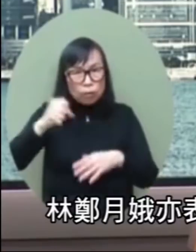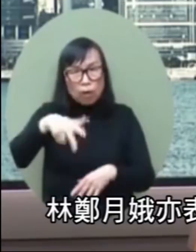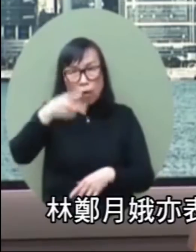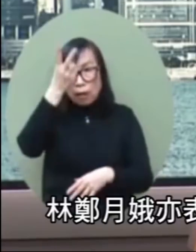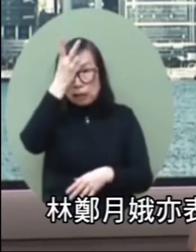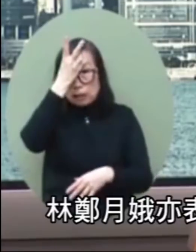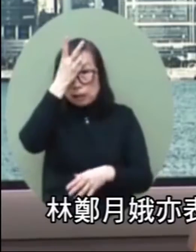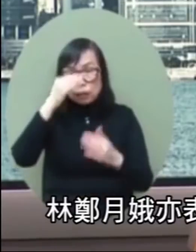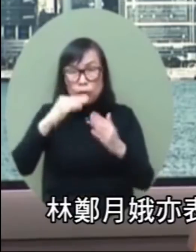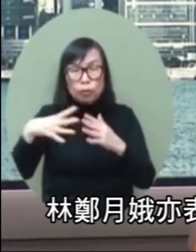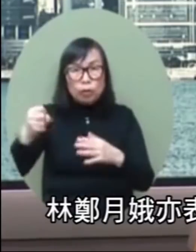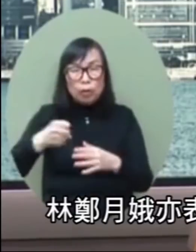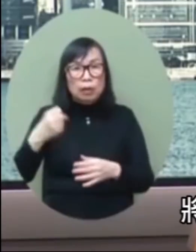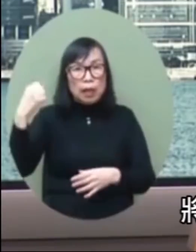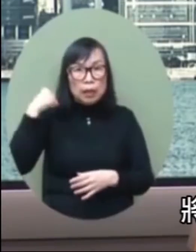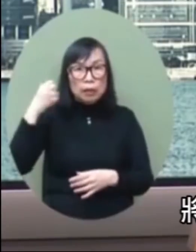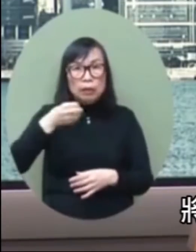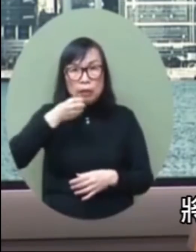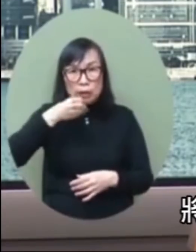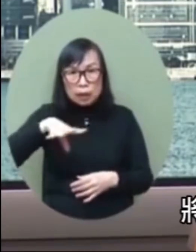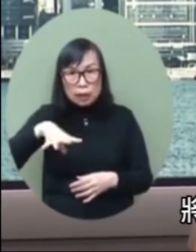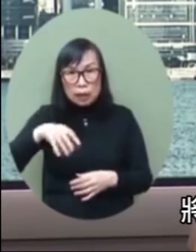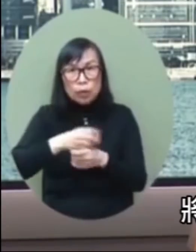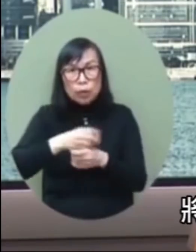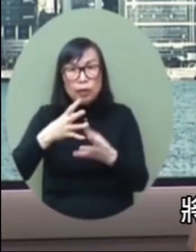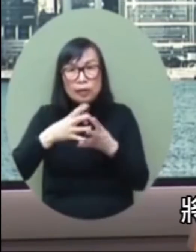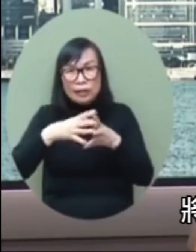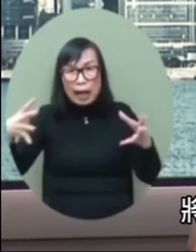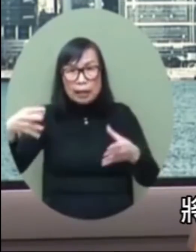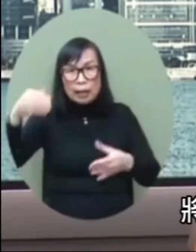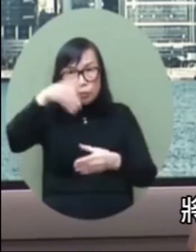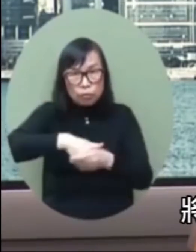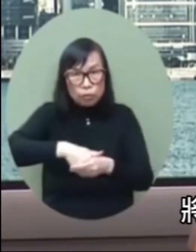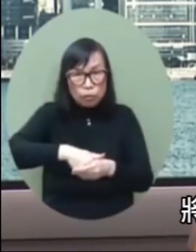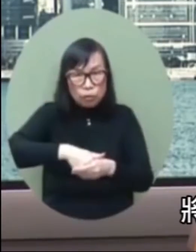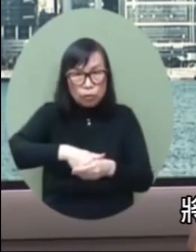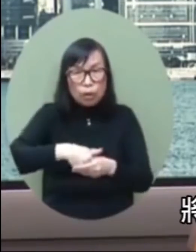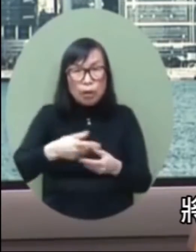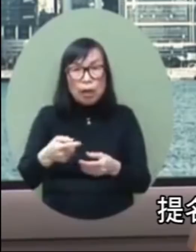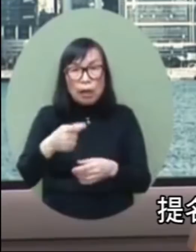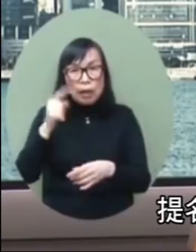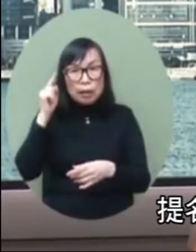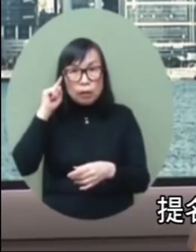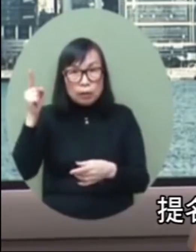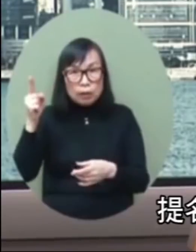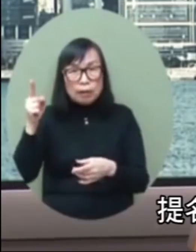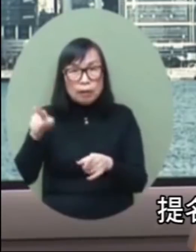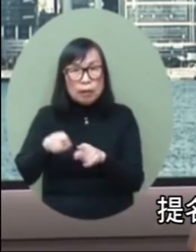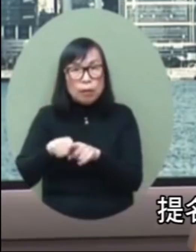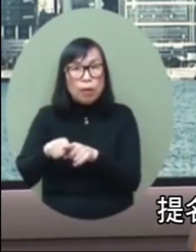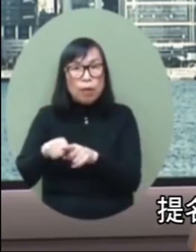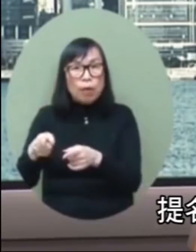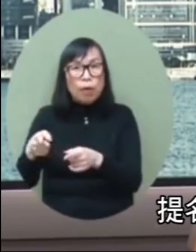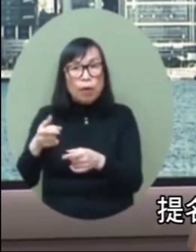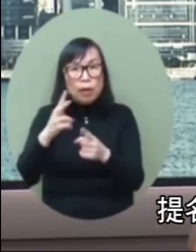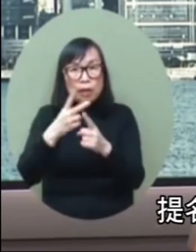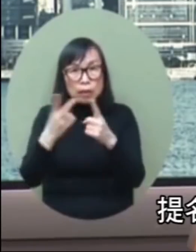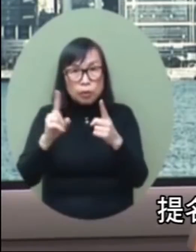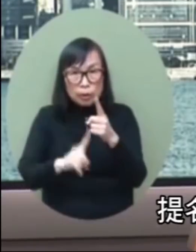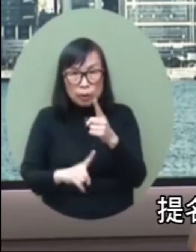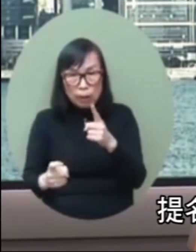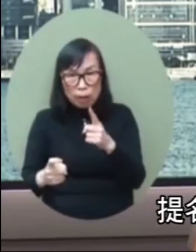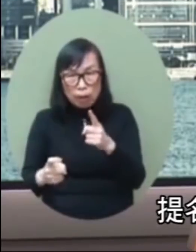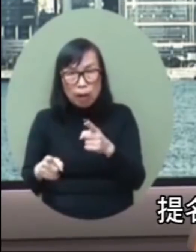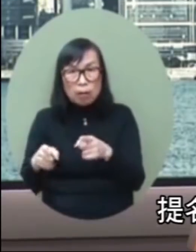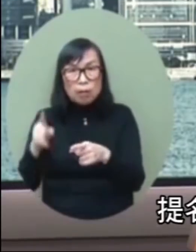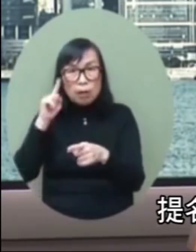紧急情况规例条例，将特首选举押后至到5月8日举行，提名期亦都相应押后至到4月3日